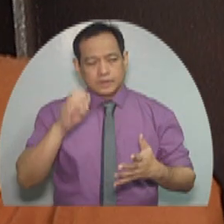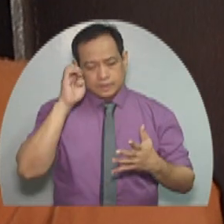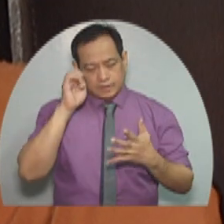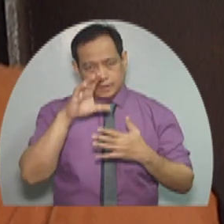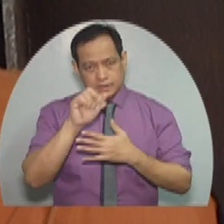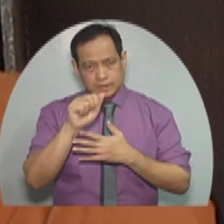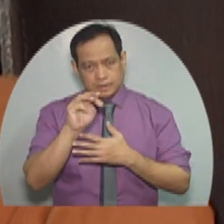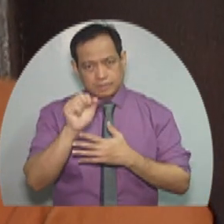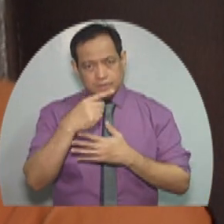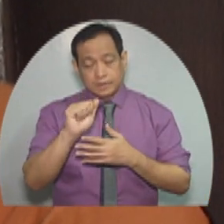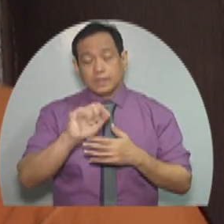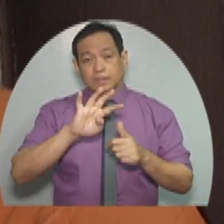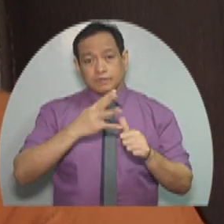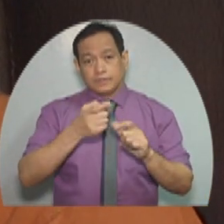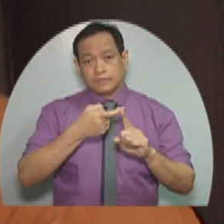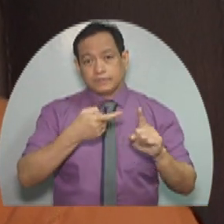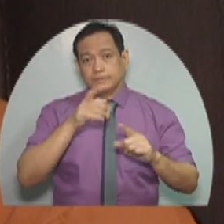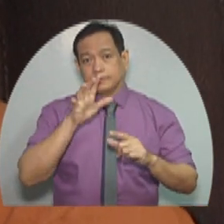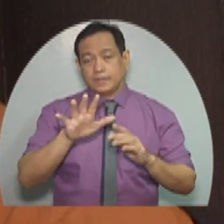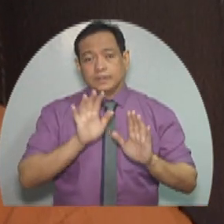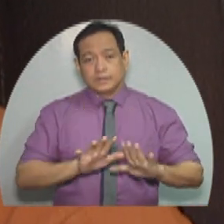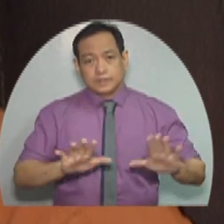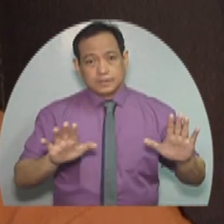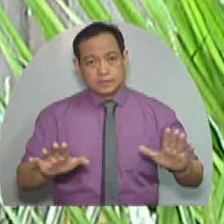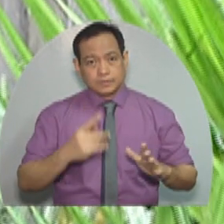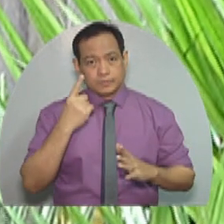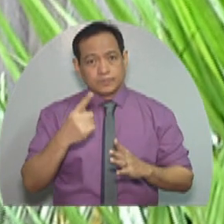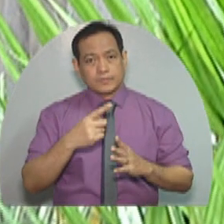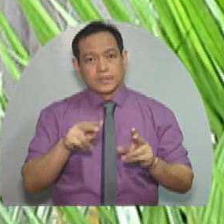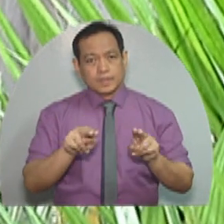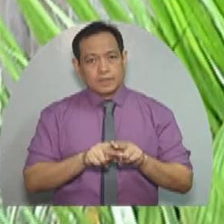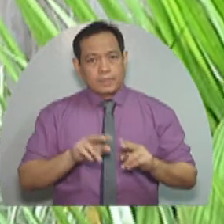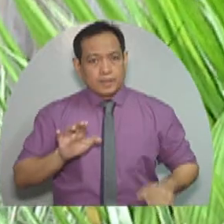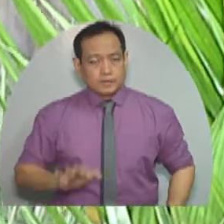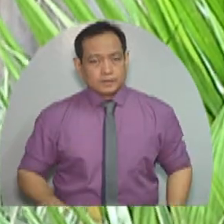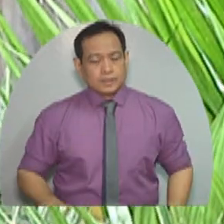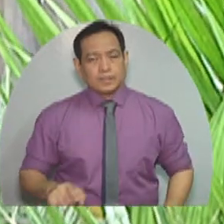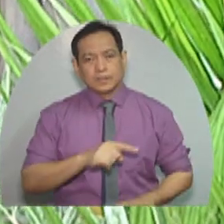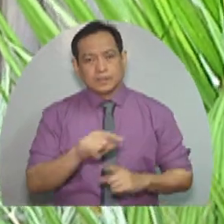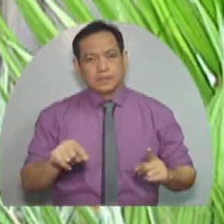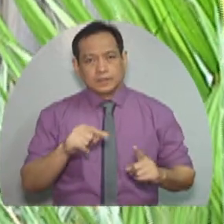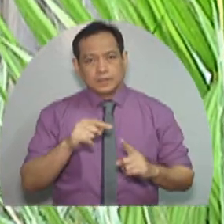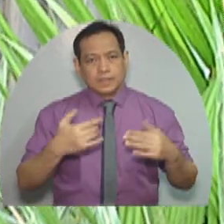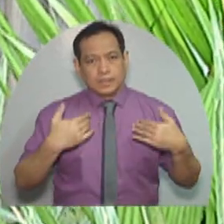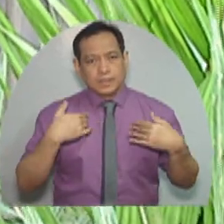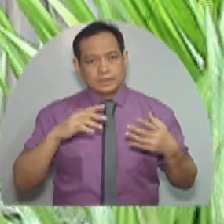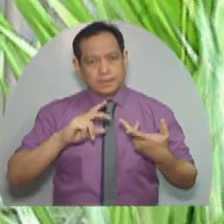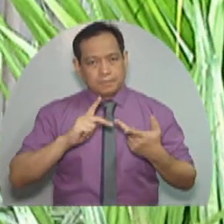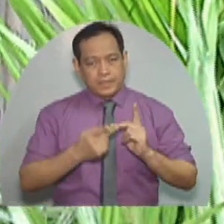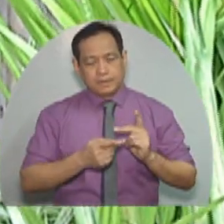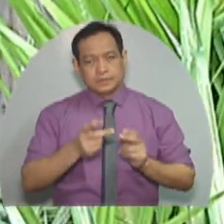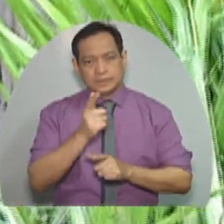Si Ezekiel Kamangan ay pang-apat sa limang magkakapatid. Isa lamang siyang normal na bata hanggang nagkaroon siya